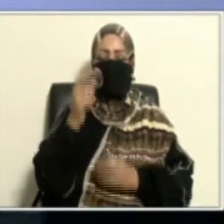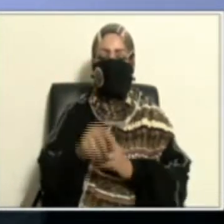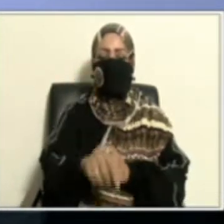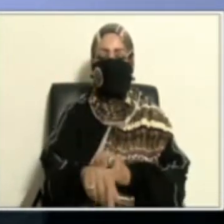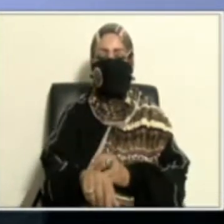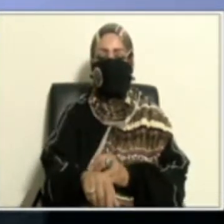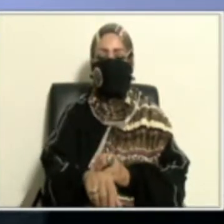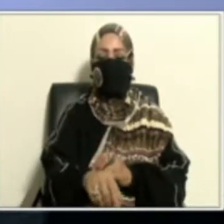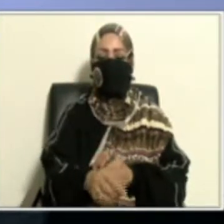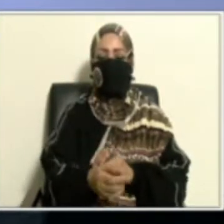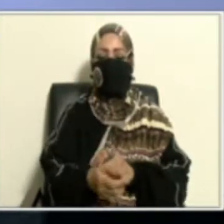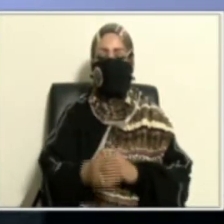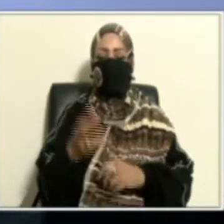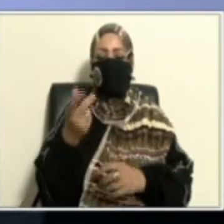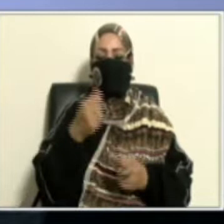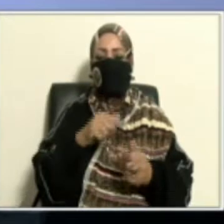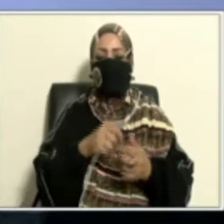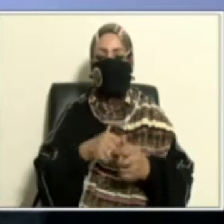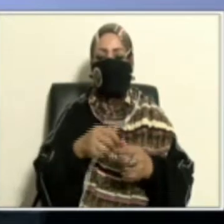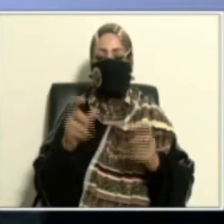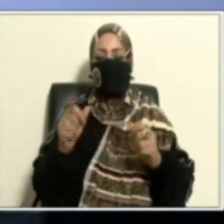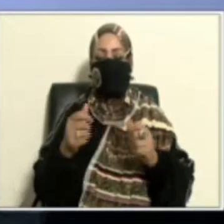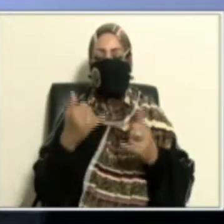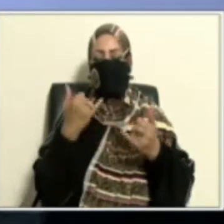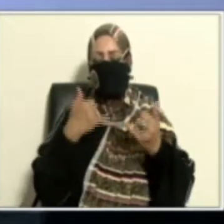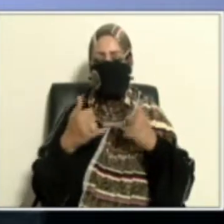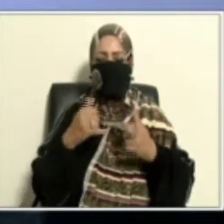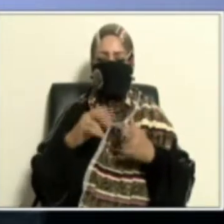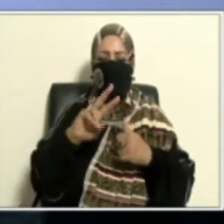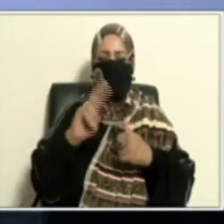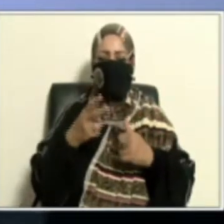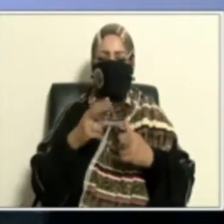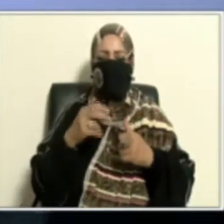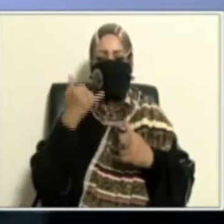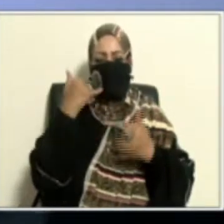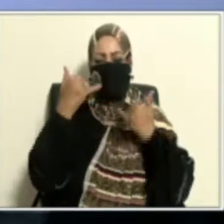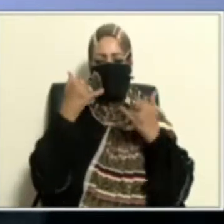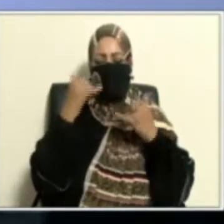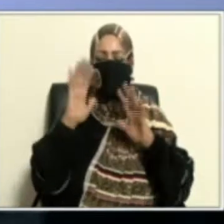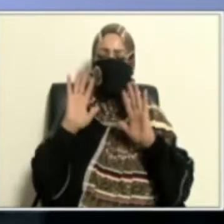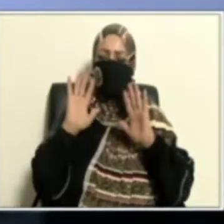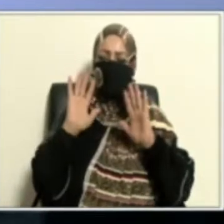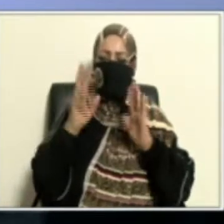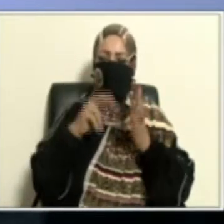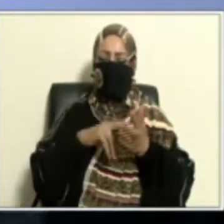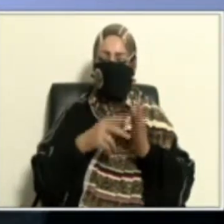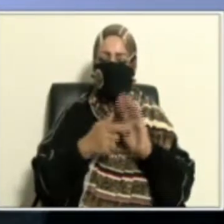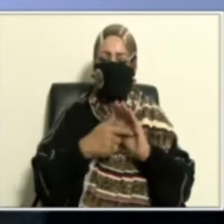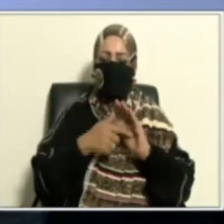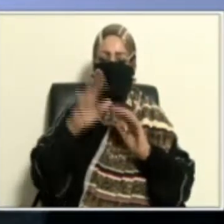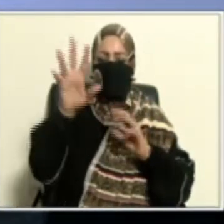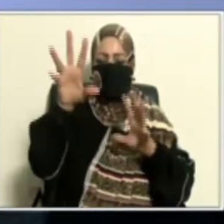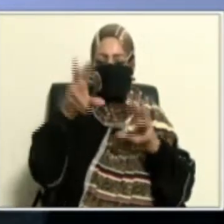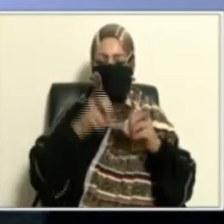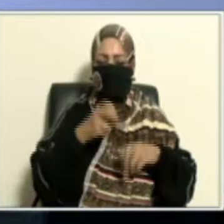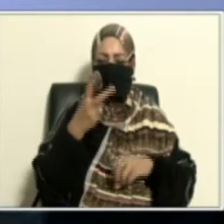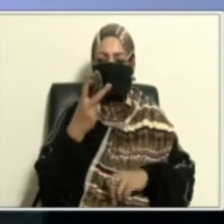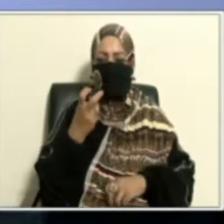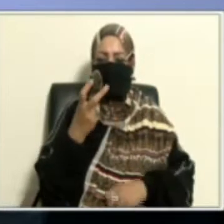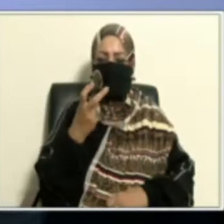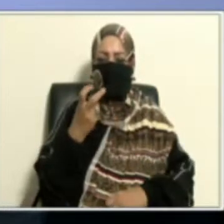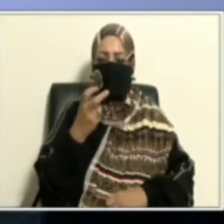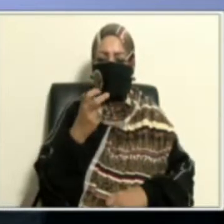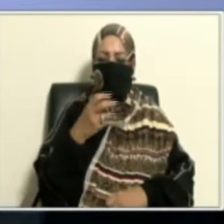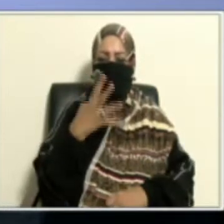وشريتها مثلا ب 200 جنيه، نقدر نبيعها ب 400 ب 500 كيف ما نبي، لان في اللي يتحجج يقول لك والله هذا برضا المشتري،